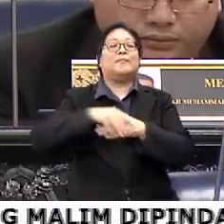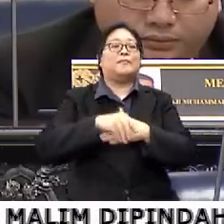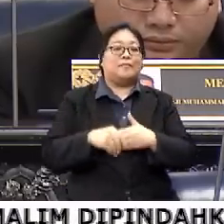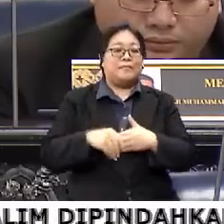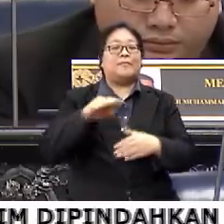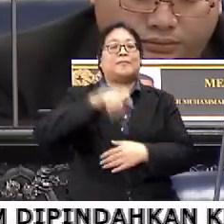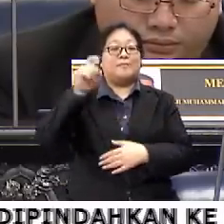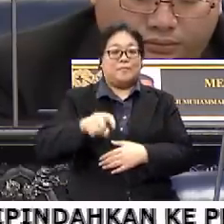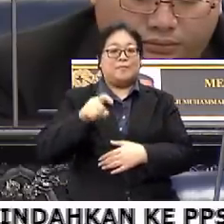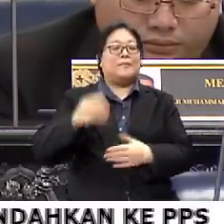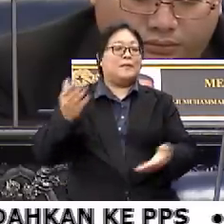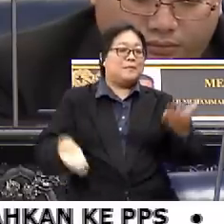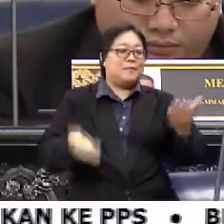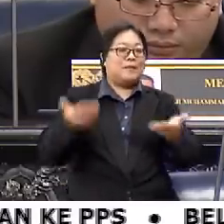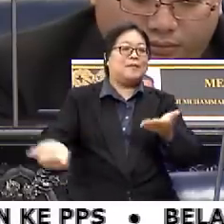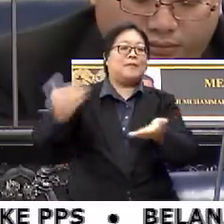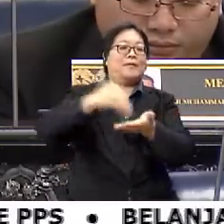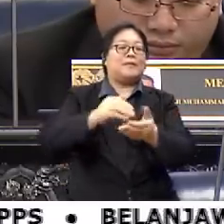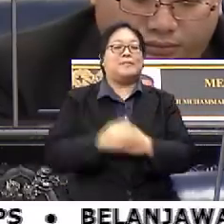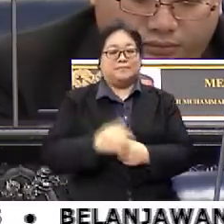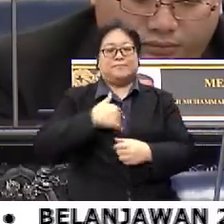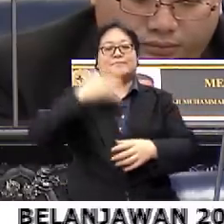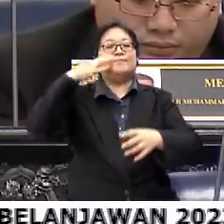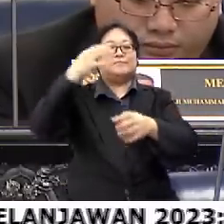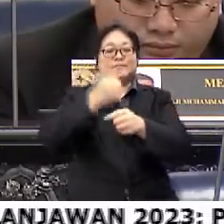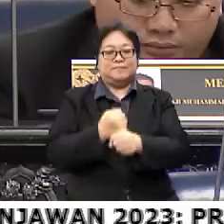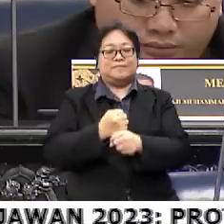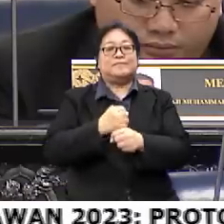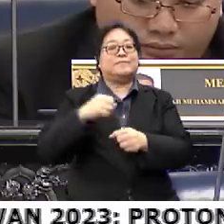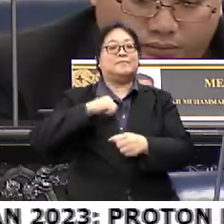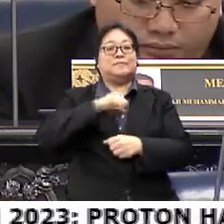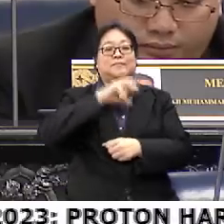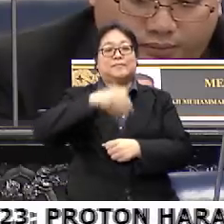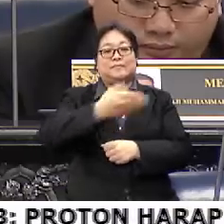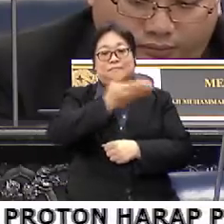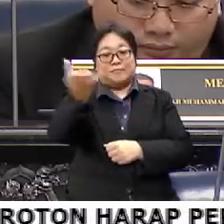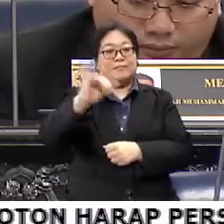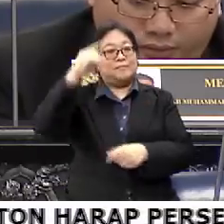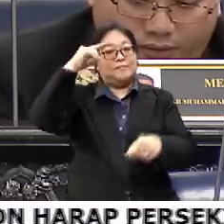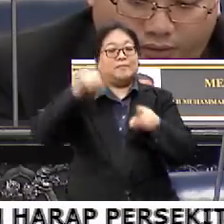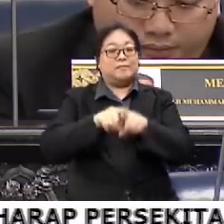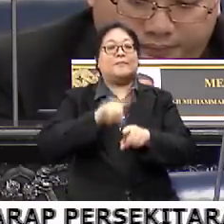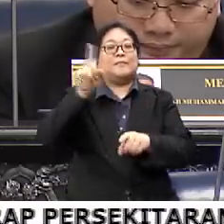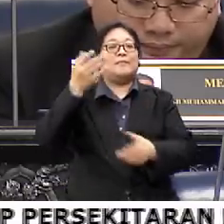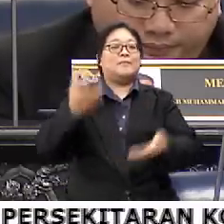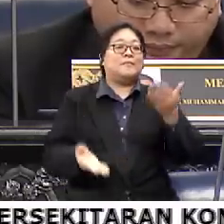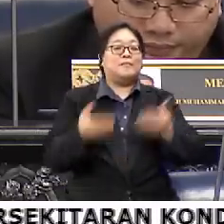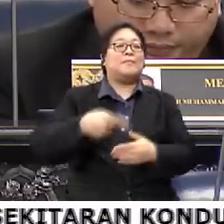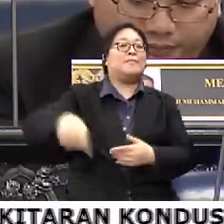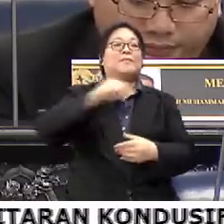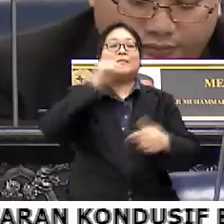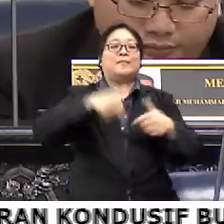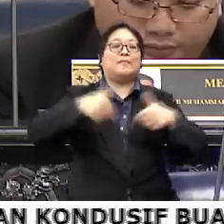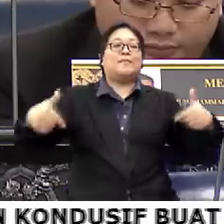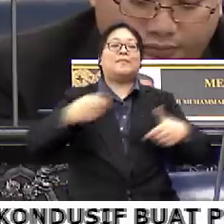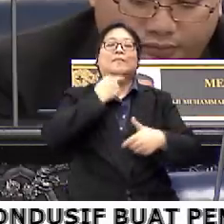dan perlulah ini ditimbangkan semula. Saya yakin ahli yang berhormat di sebelah sana juga bersetuju dengan pandangan ini. Cuma barangkali mereka tidak berani